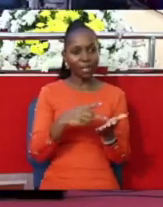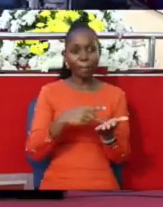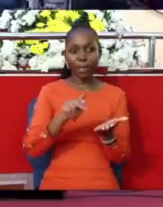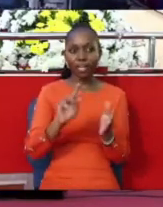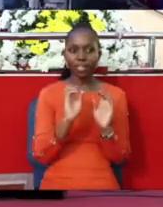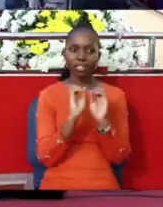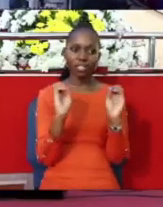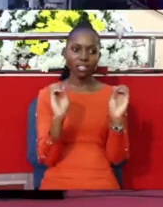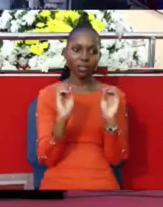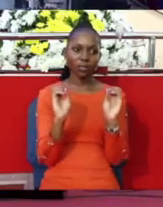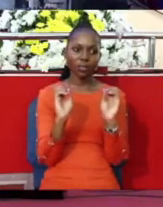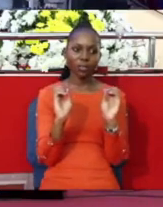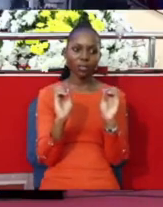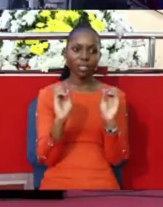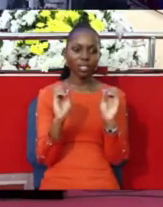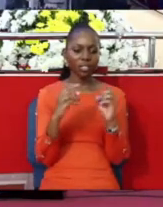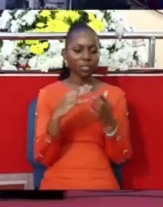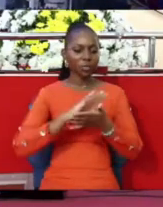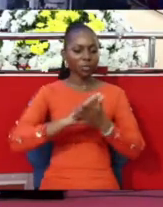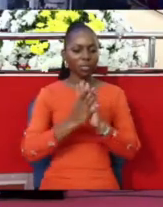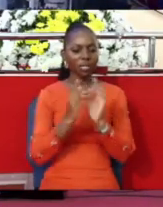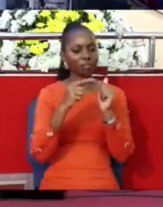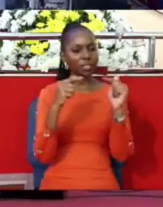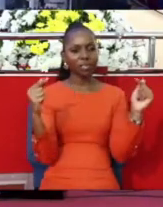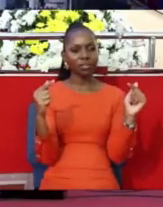off. Aha, utaachana nayo. Why don't you write